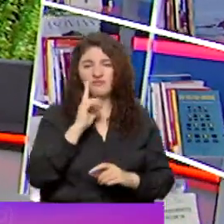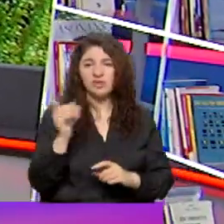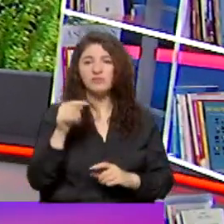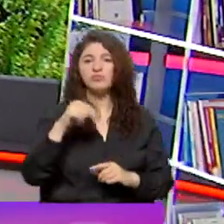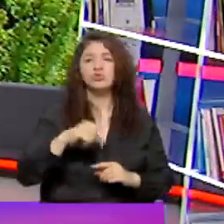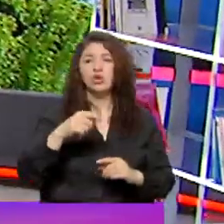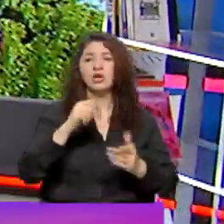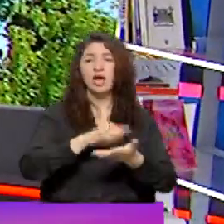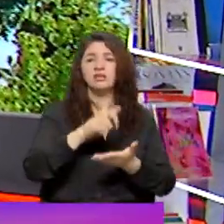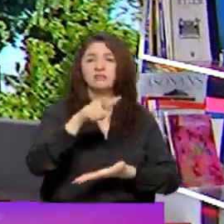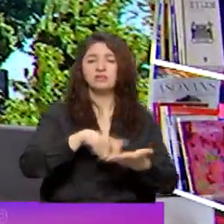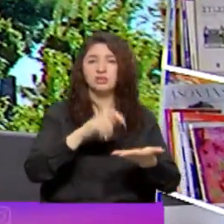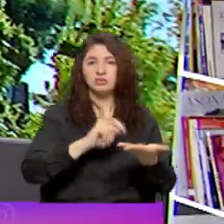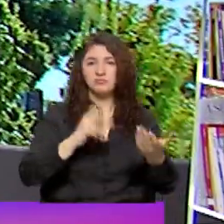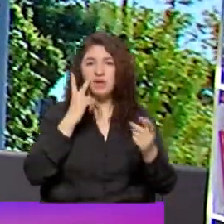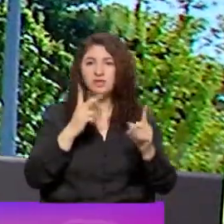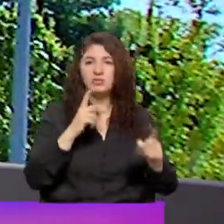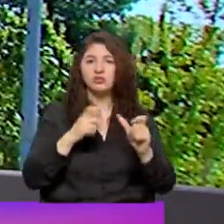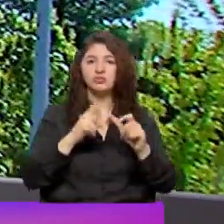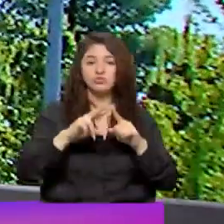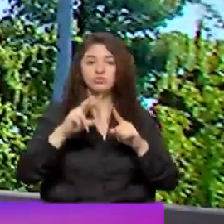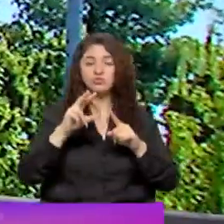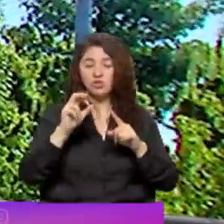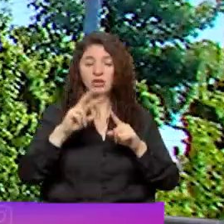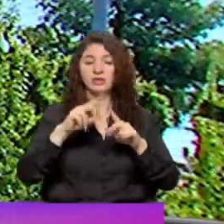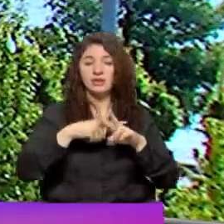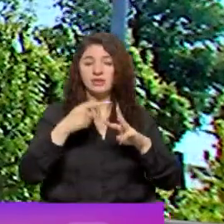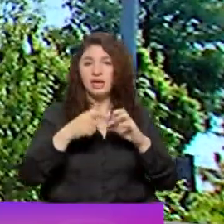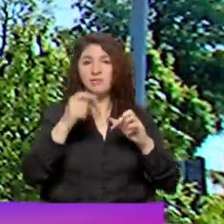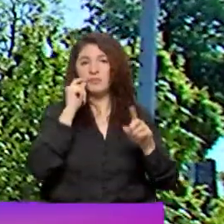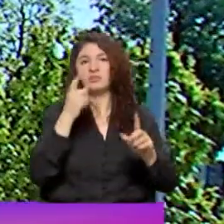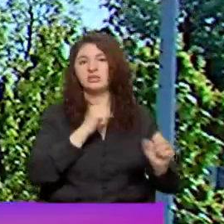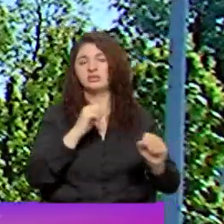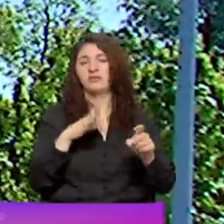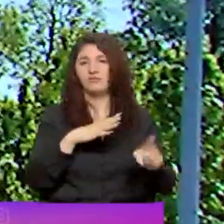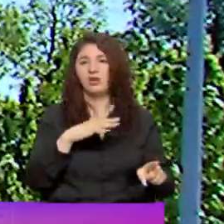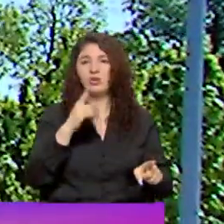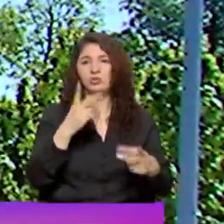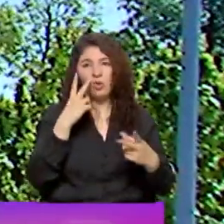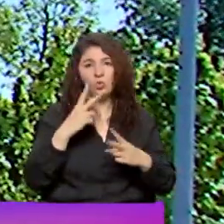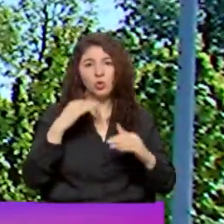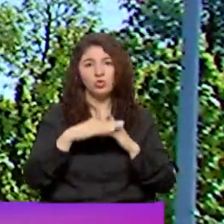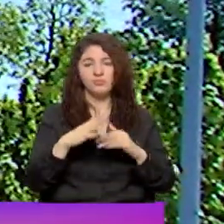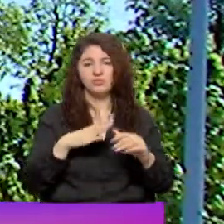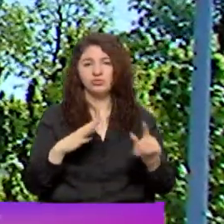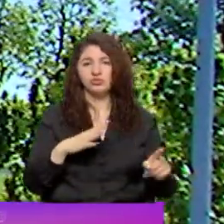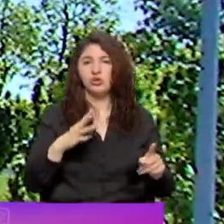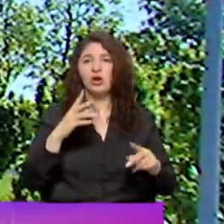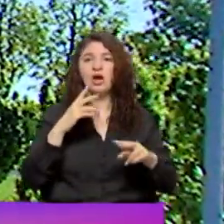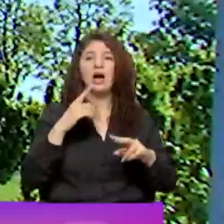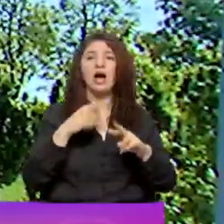efendim bugün köşe yazarına baktığım zaman Soner Yalçın'ın bir tepkisi ki o da Özgür toplum istiyor